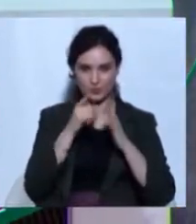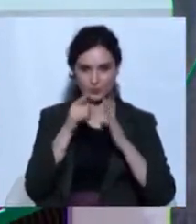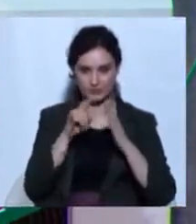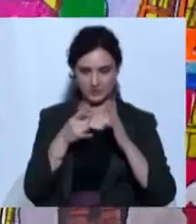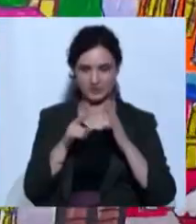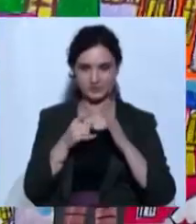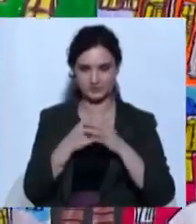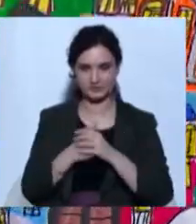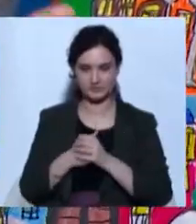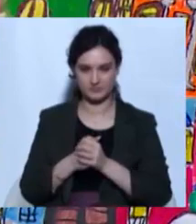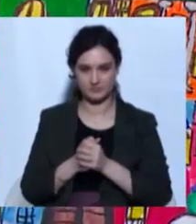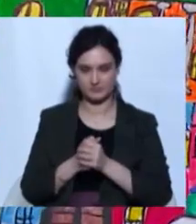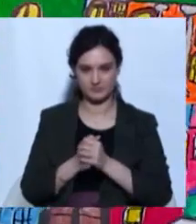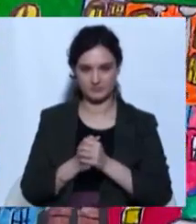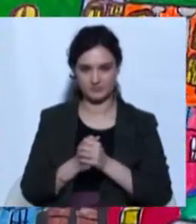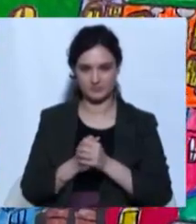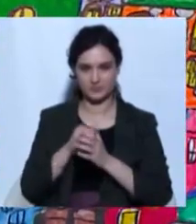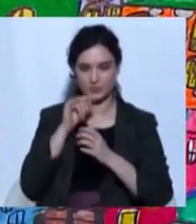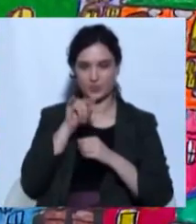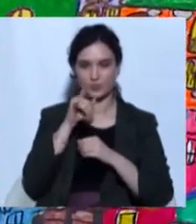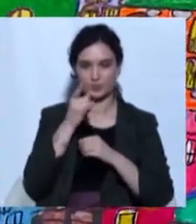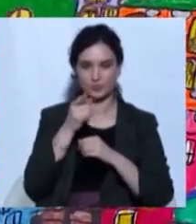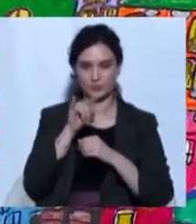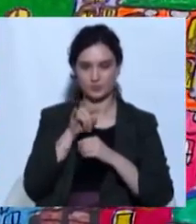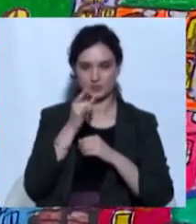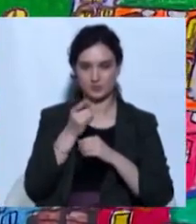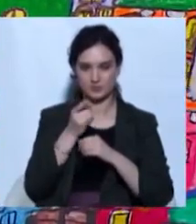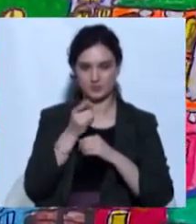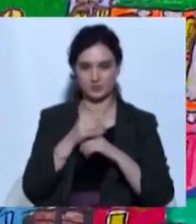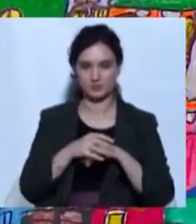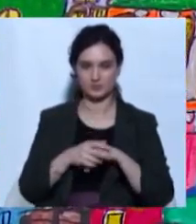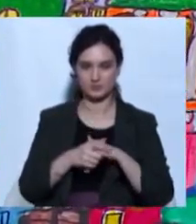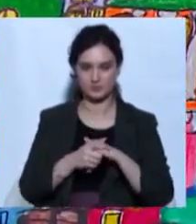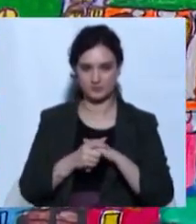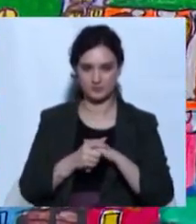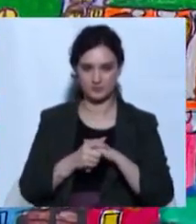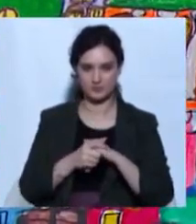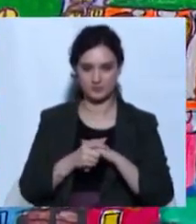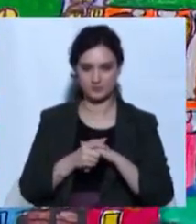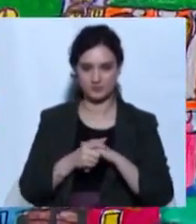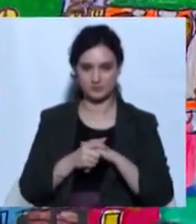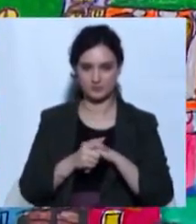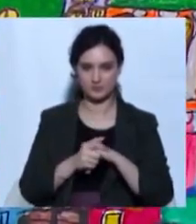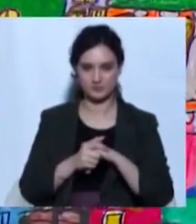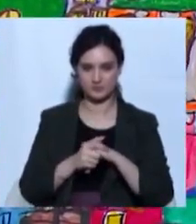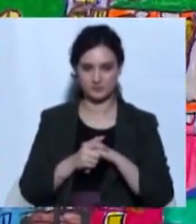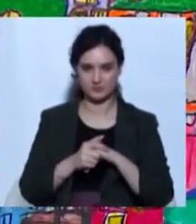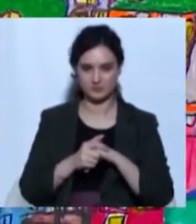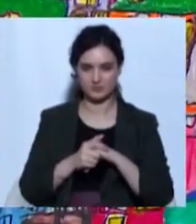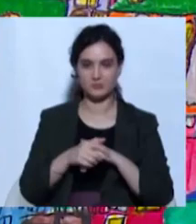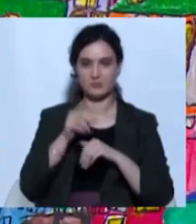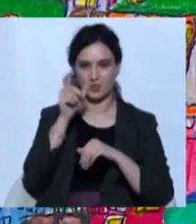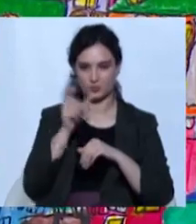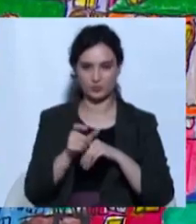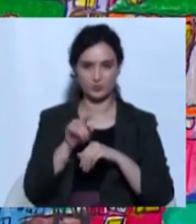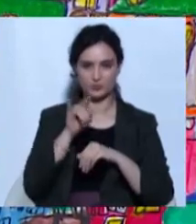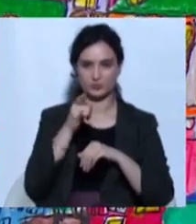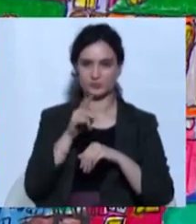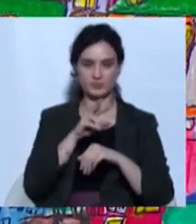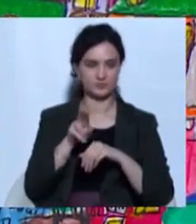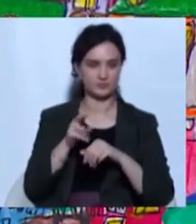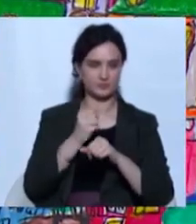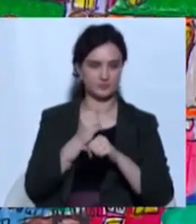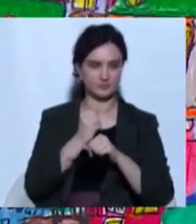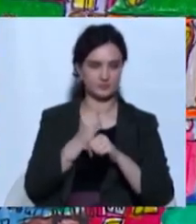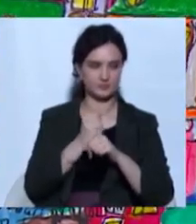ეს კი მართკუთხედია, მაგრამ იღებთ ოთხკუთხედს ესეც და მართკუთხედსაც და ესე დებთ ამ კუბიკებს,